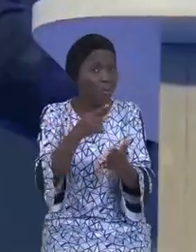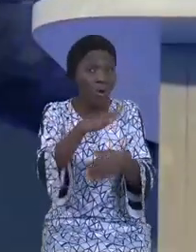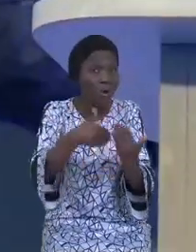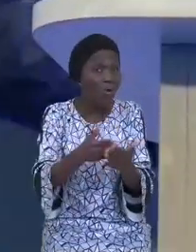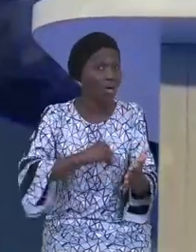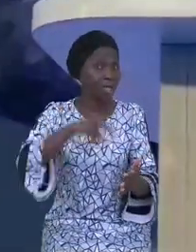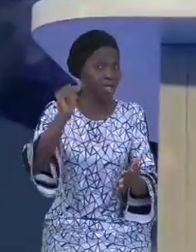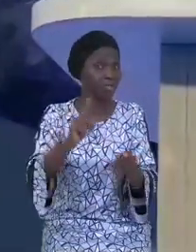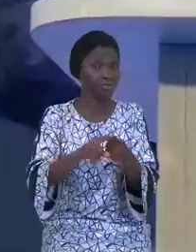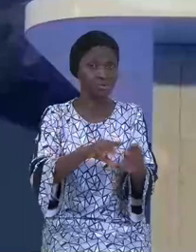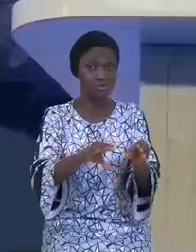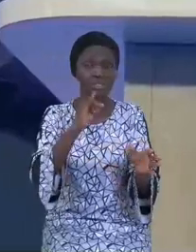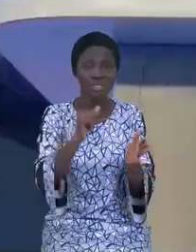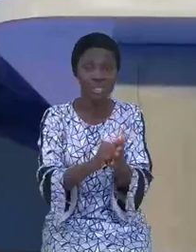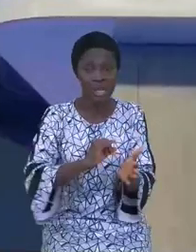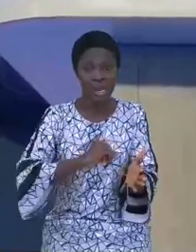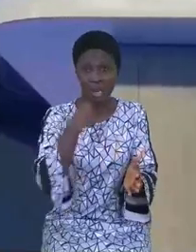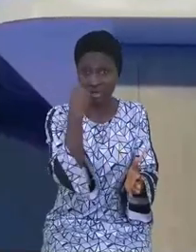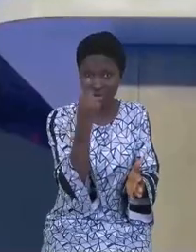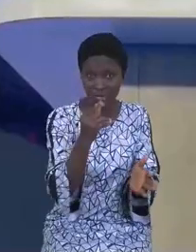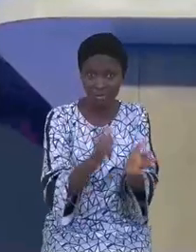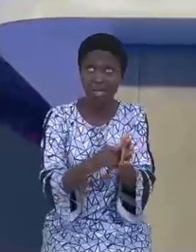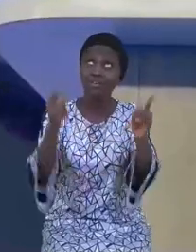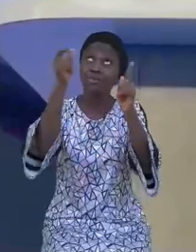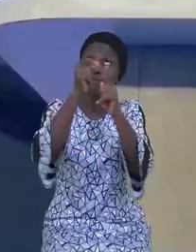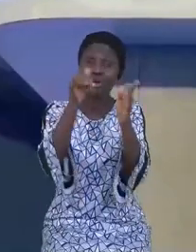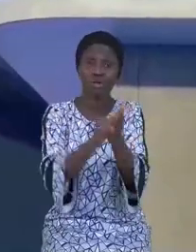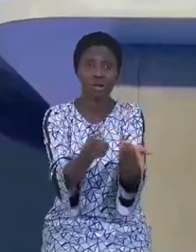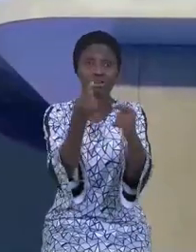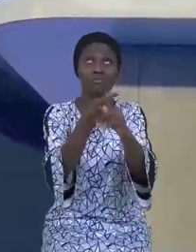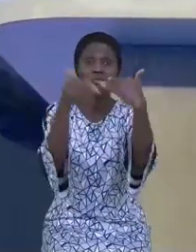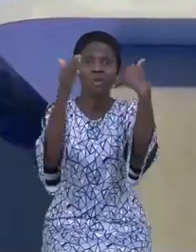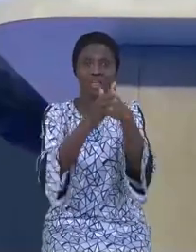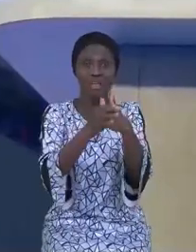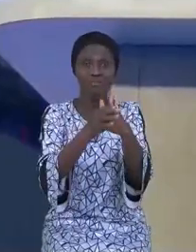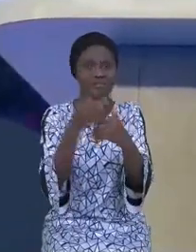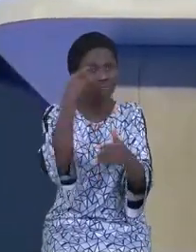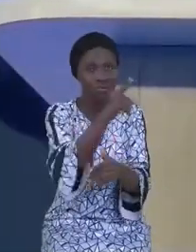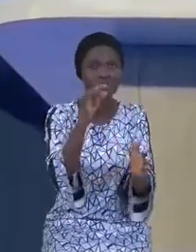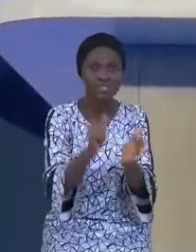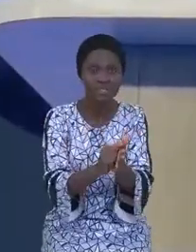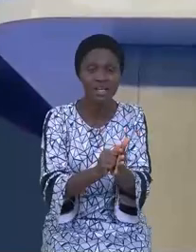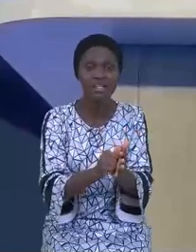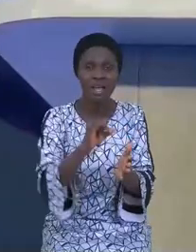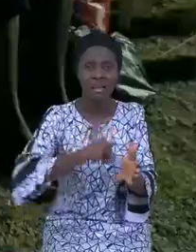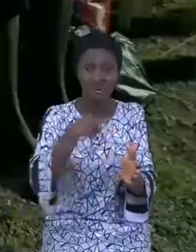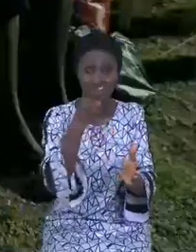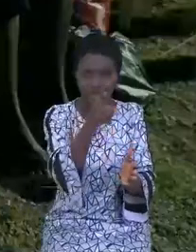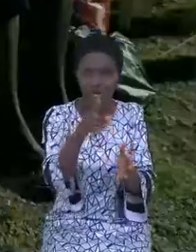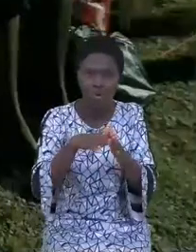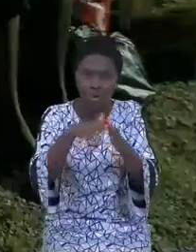dire, te déclarer la parole venant du ciel. Ouvre ses yeux aveugles et tu verras.